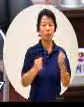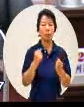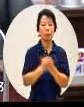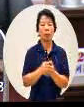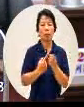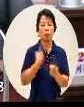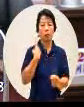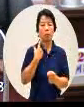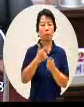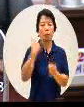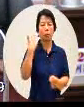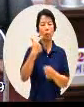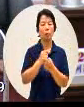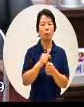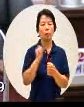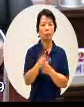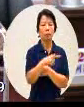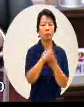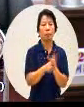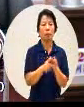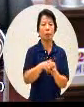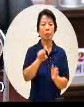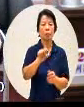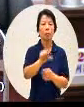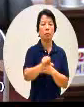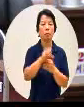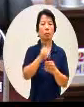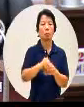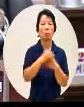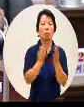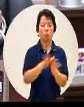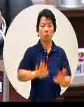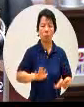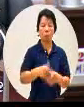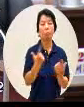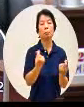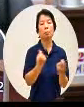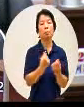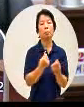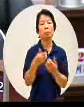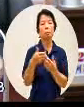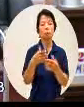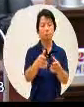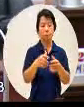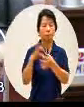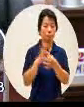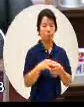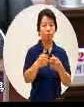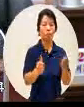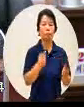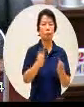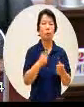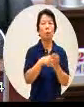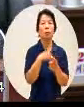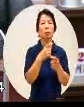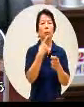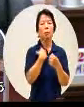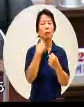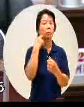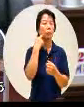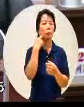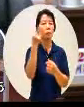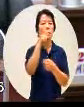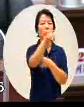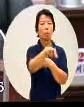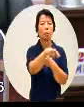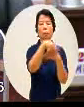六年前買的車十五萬一台我現在還在開我哥哥住台北買很好的車都開不出門為什麼